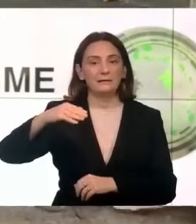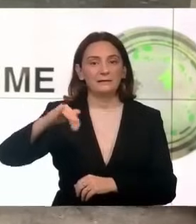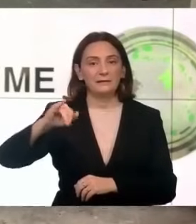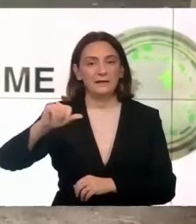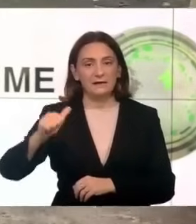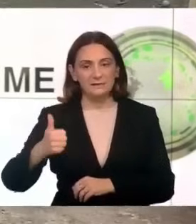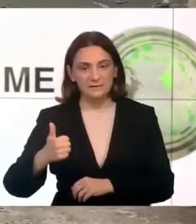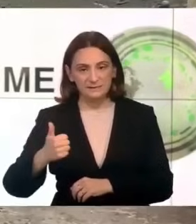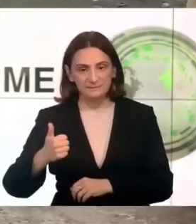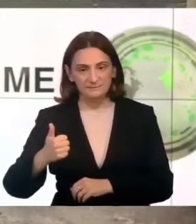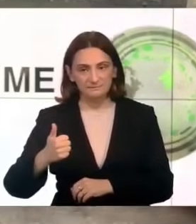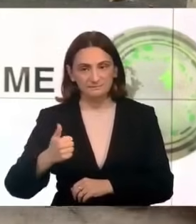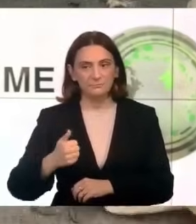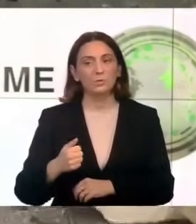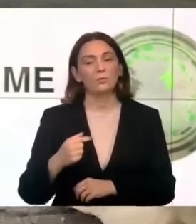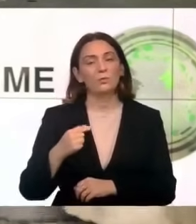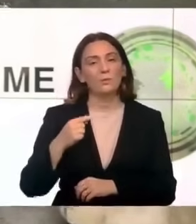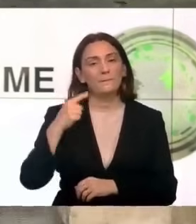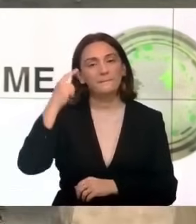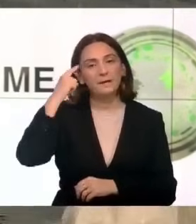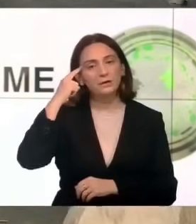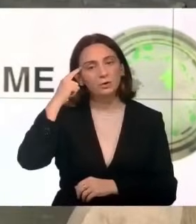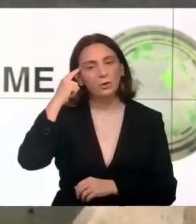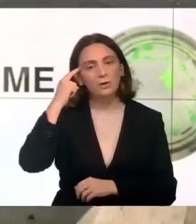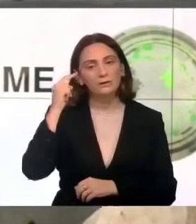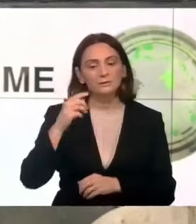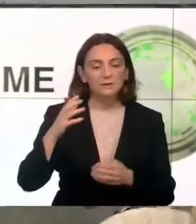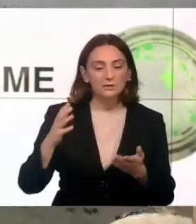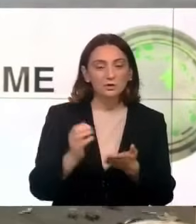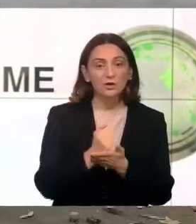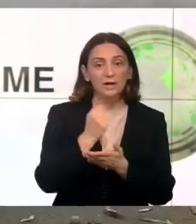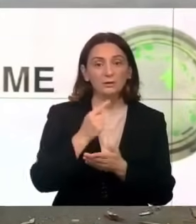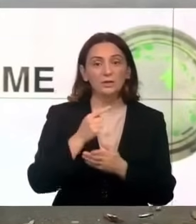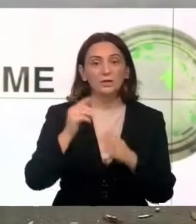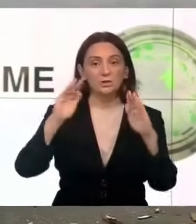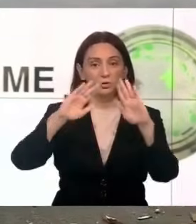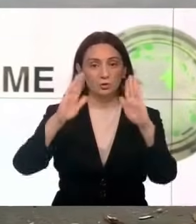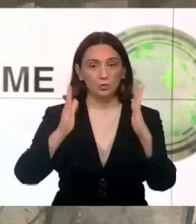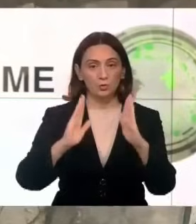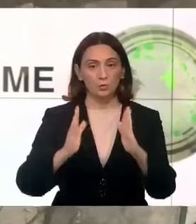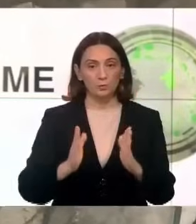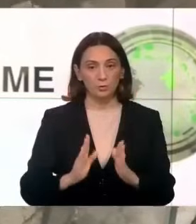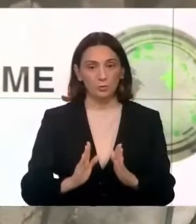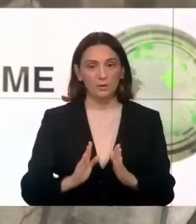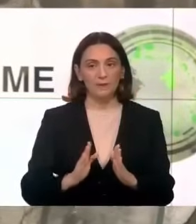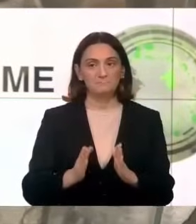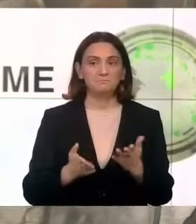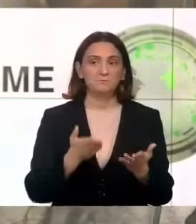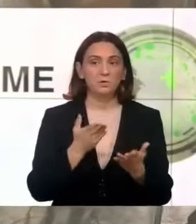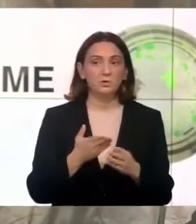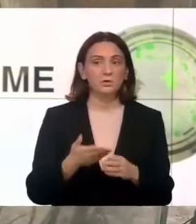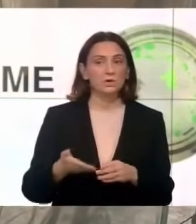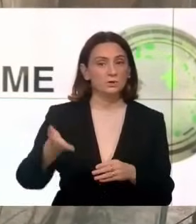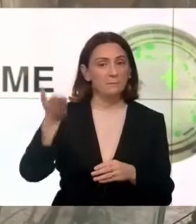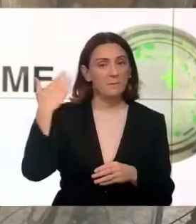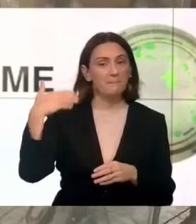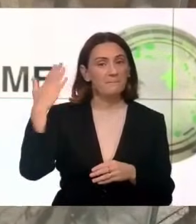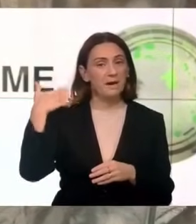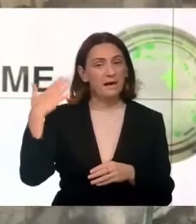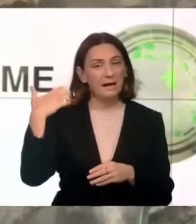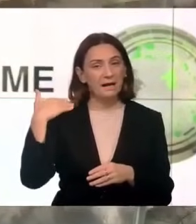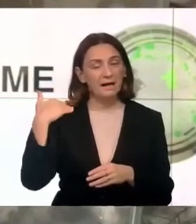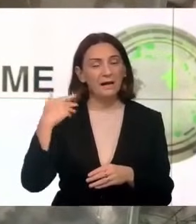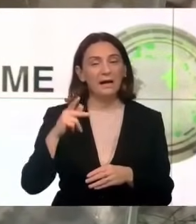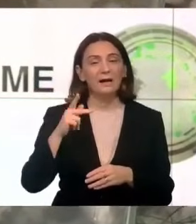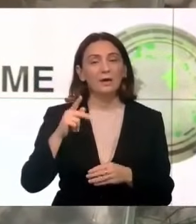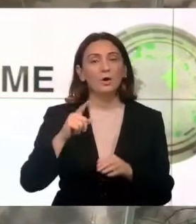një skulptur e cila mendohet se i përket shekullit të parë ose të dytë para Krishtit. Skulptura është gjendur në pjesë të ndryshme të saj